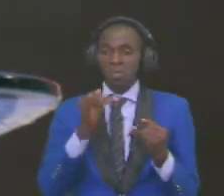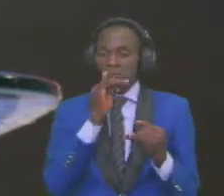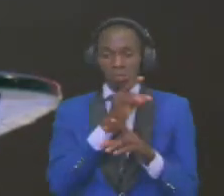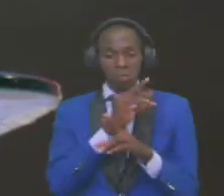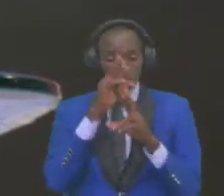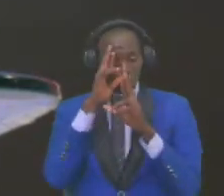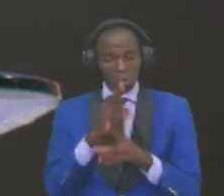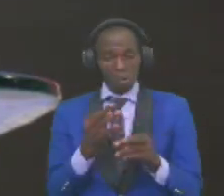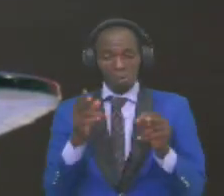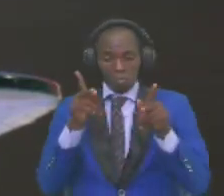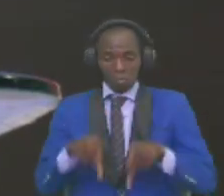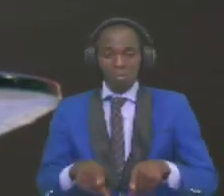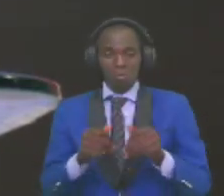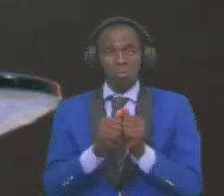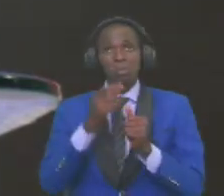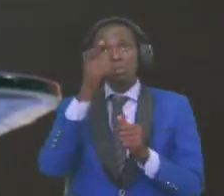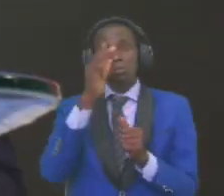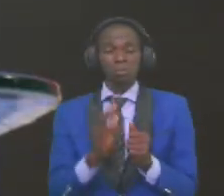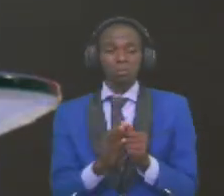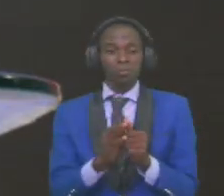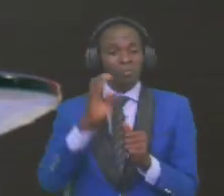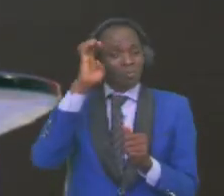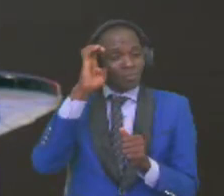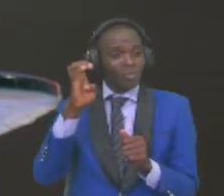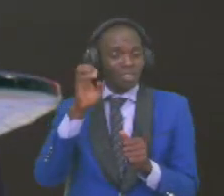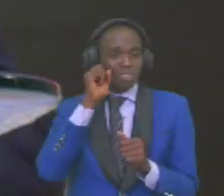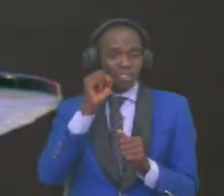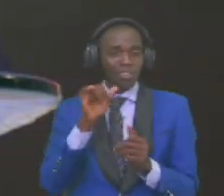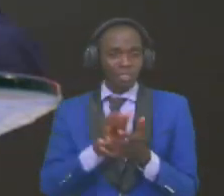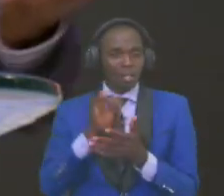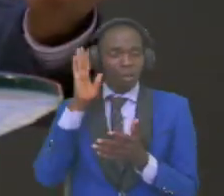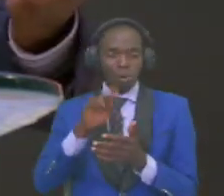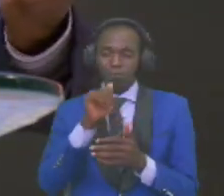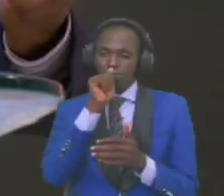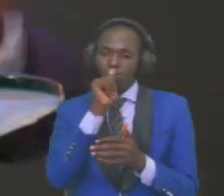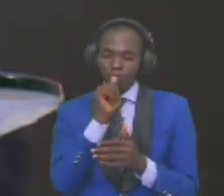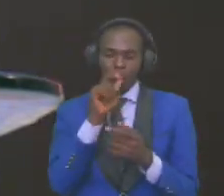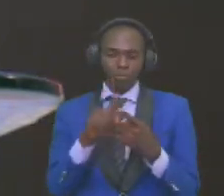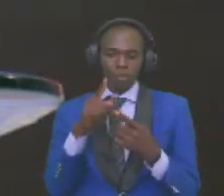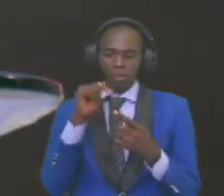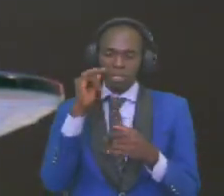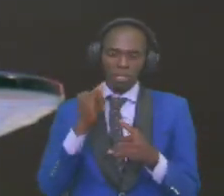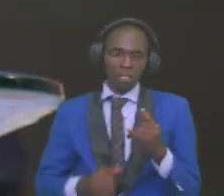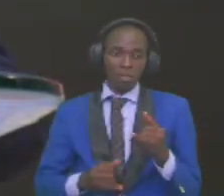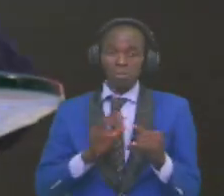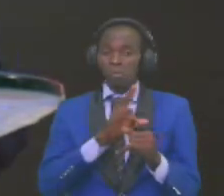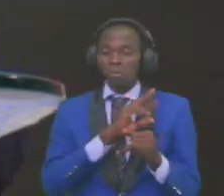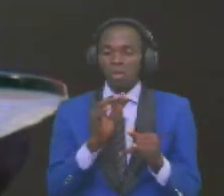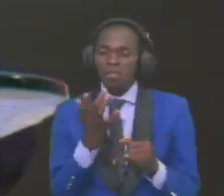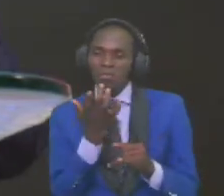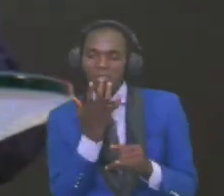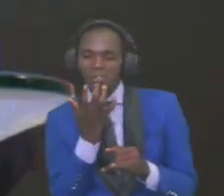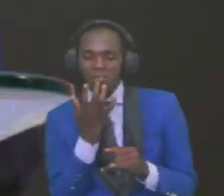la fin il n'y a pas de déception de personnes avec dieu mais celui qui prévaudra jusqu'à la fin il n'y a pas de favoritisme